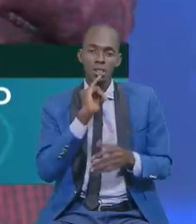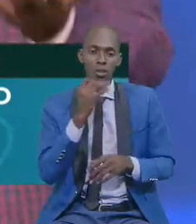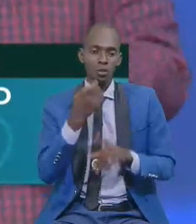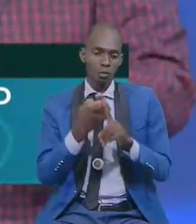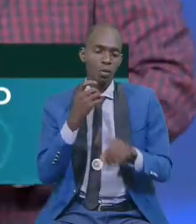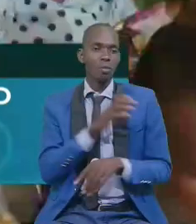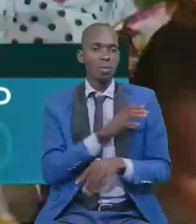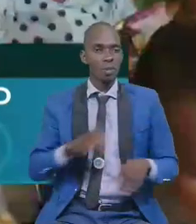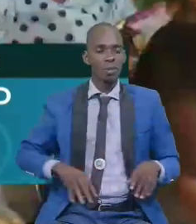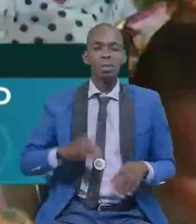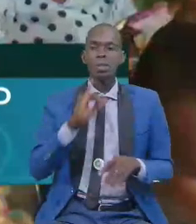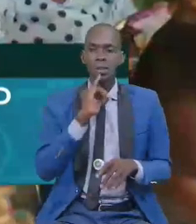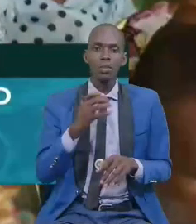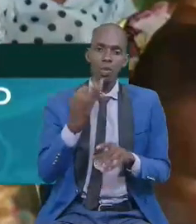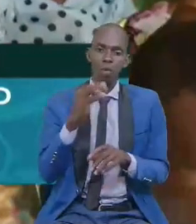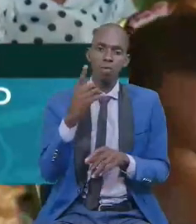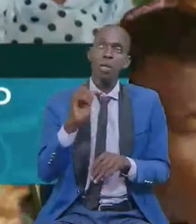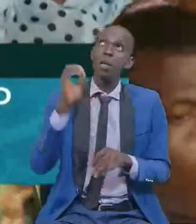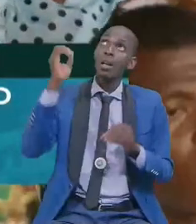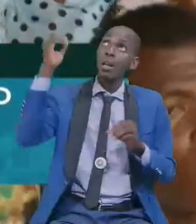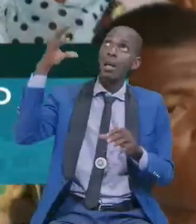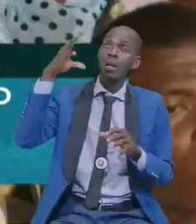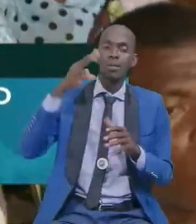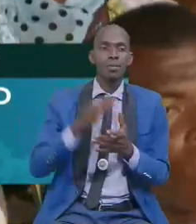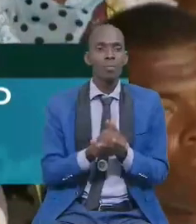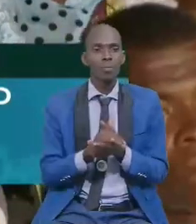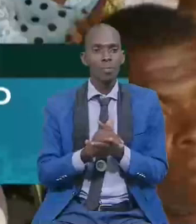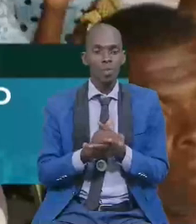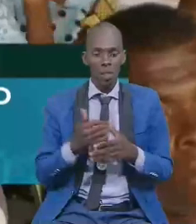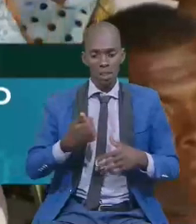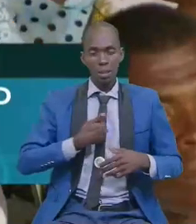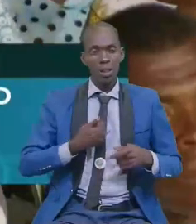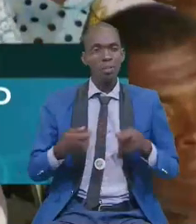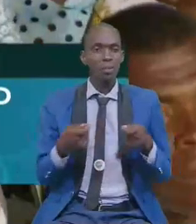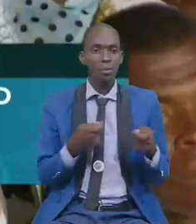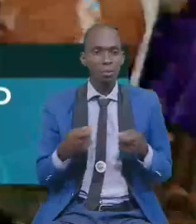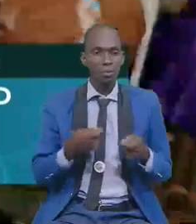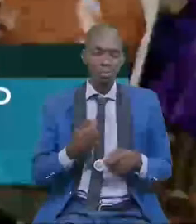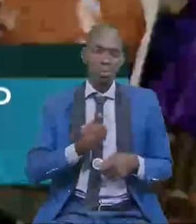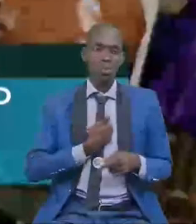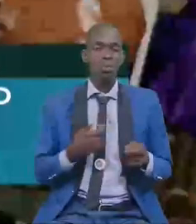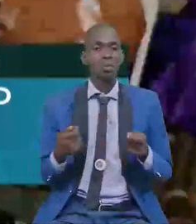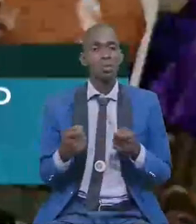La douceur, la tempérance viennent de Christ, du royaume, la tempérance.